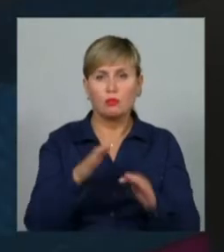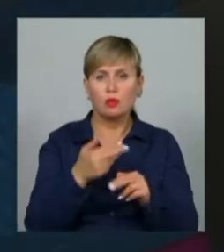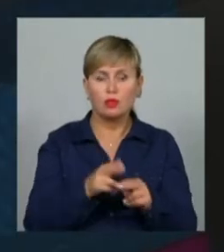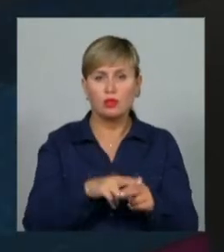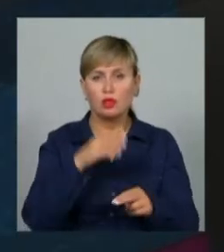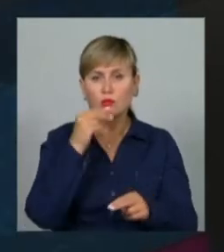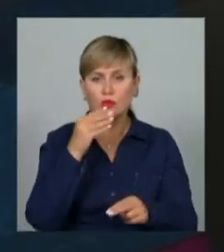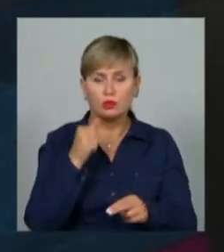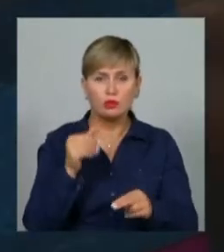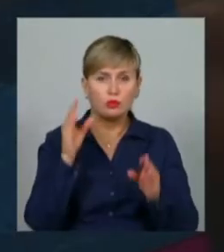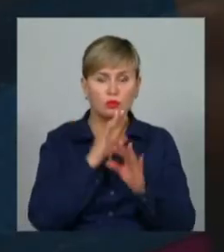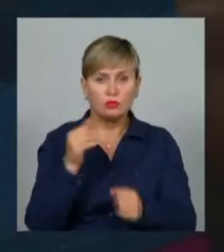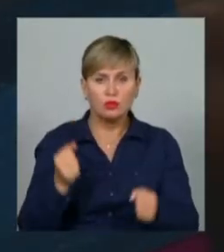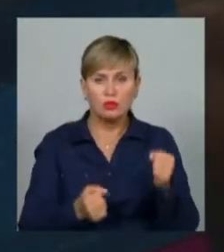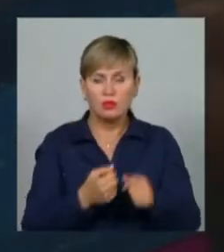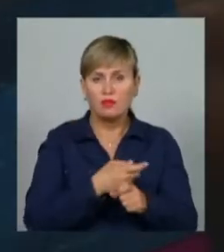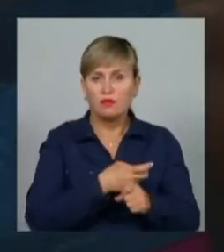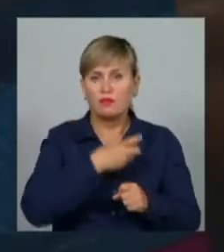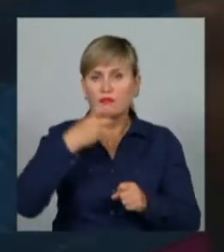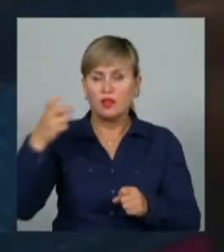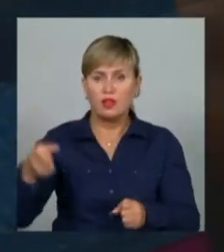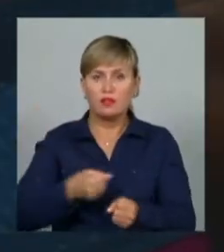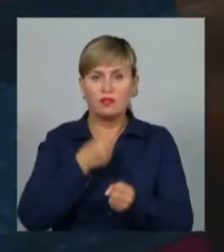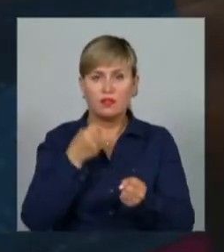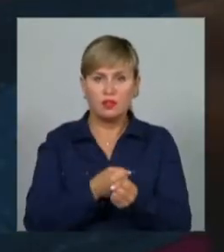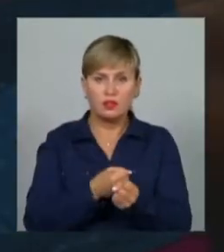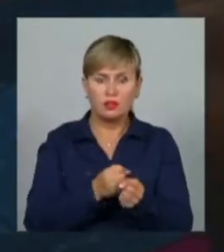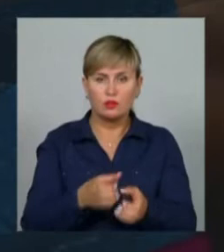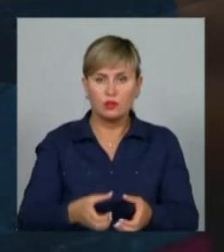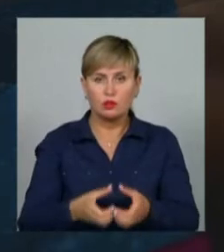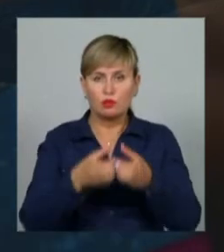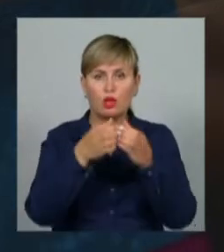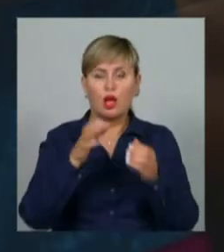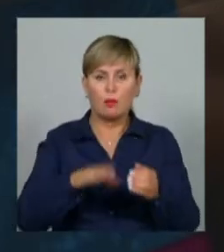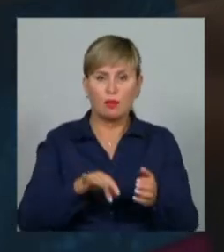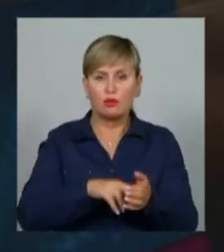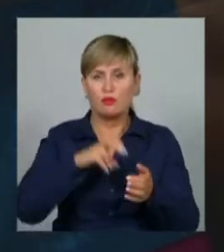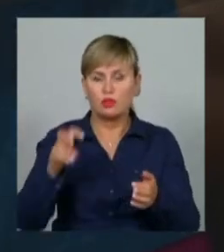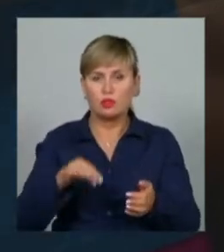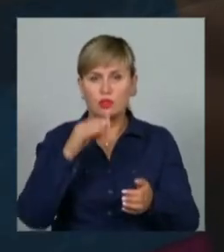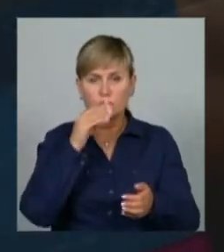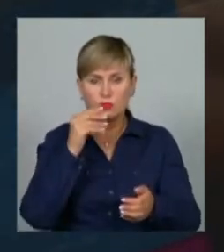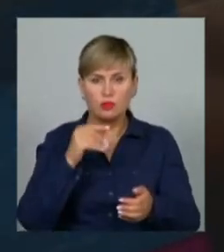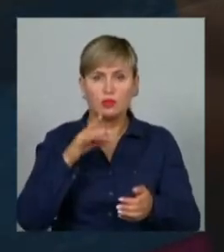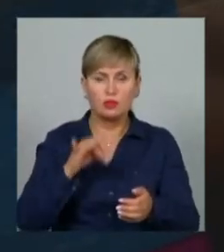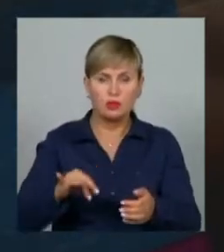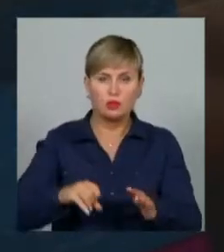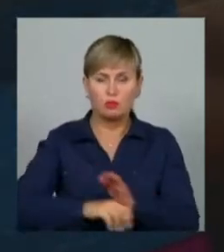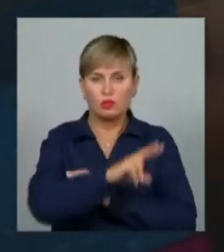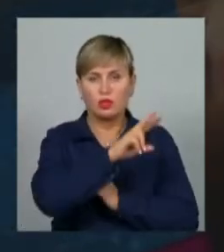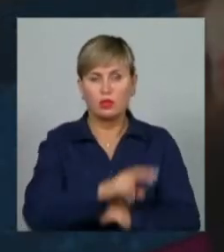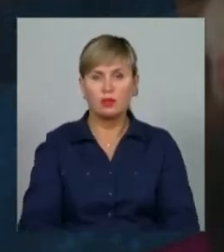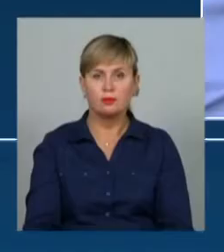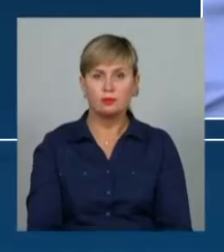мужчина, не справившись с управлением, вылетел на обочину и врезался в фонарный столб, затем вышел из машины и спешно покинул место